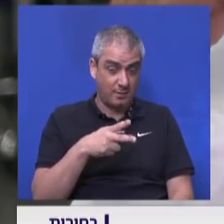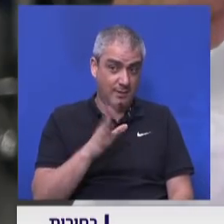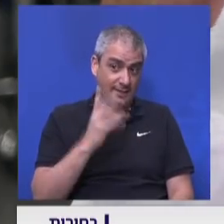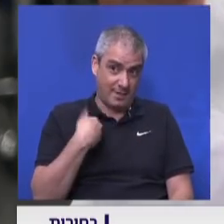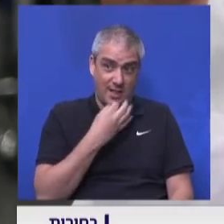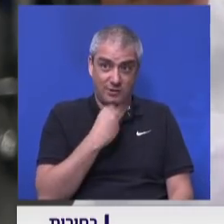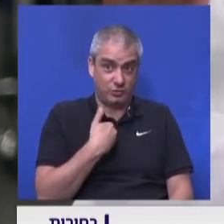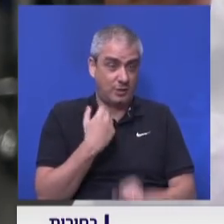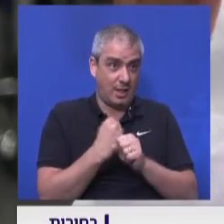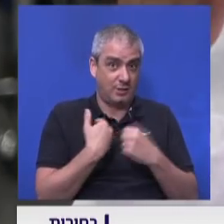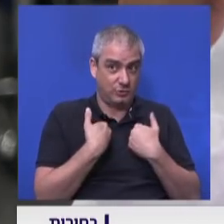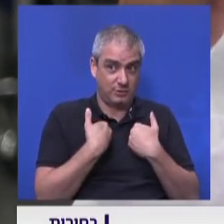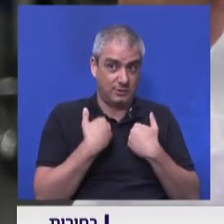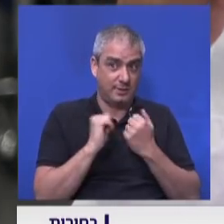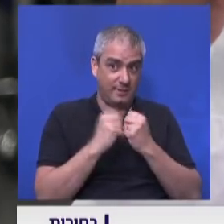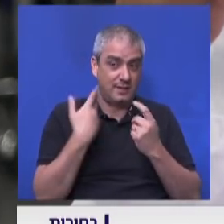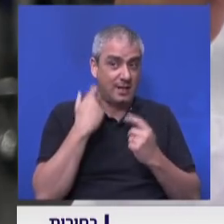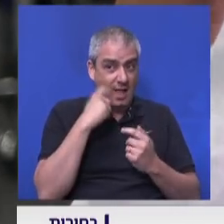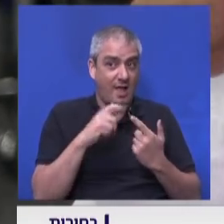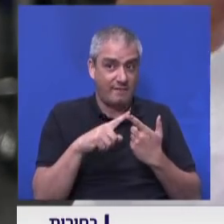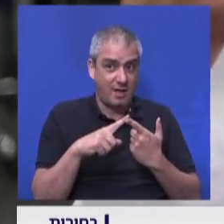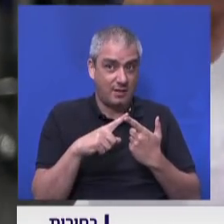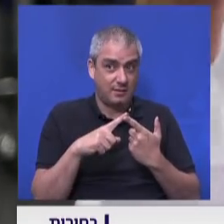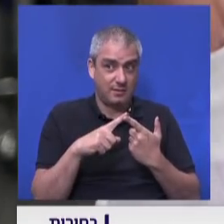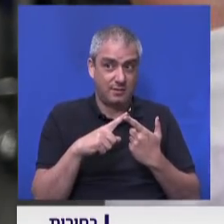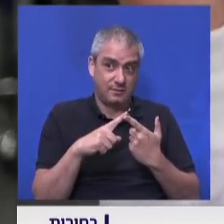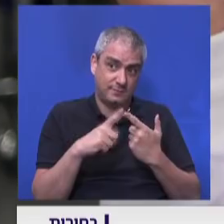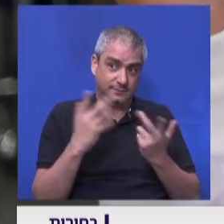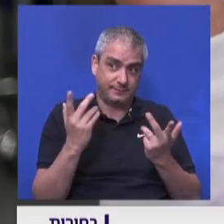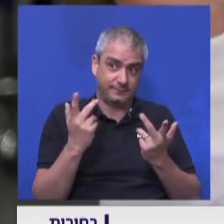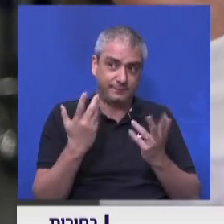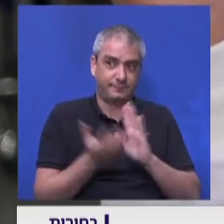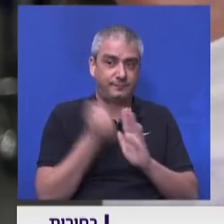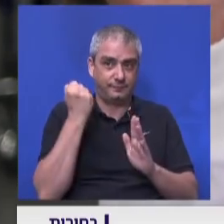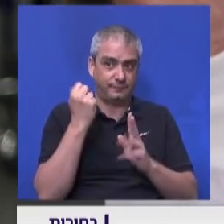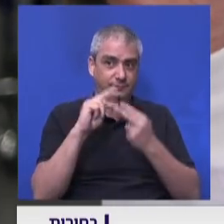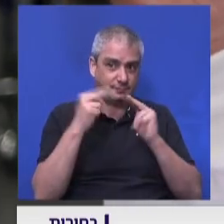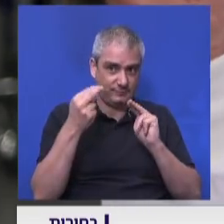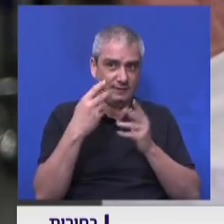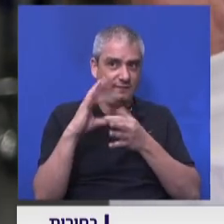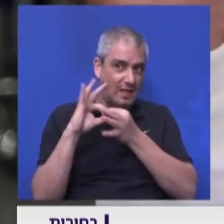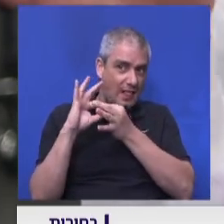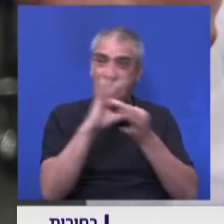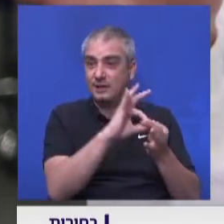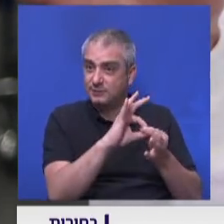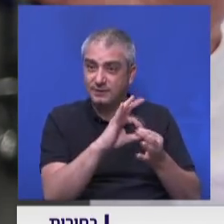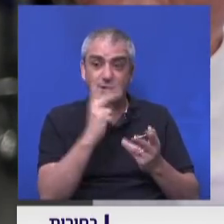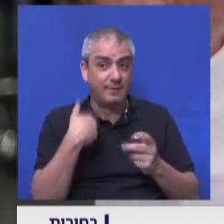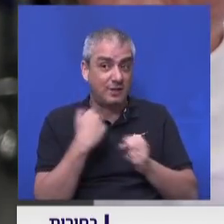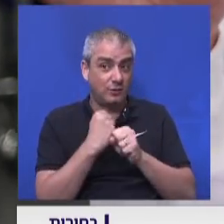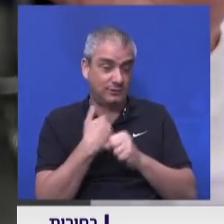זה, או אם הייתי עבריין, להפיק מזה DNA ולרצף אותך. אם הייתי עושה את זה, הייתי